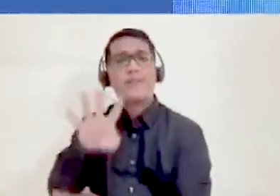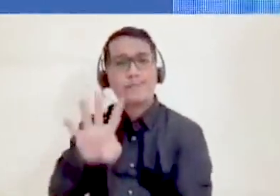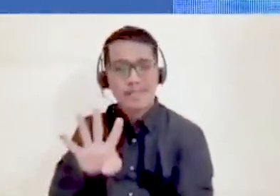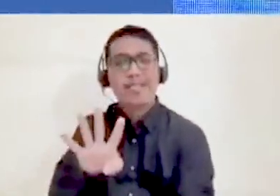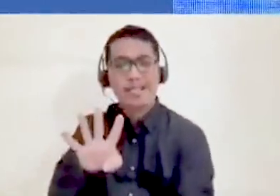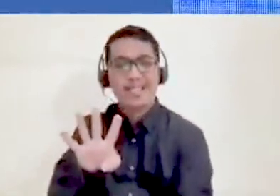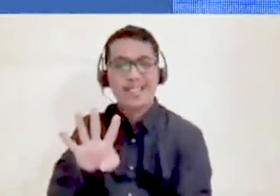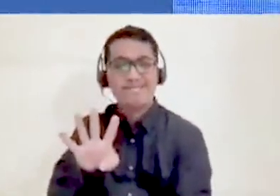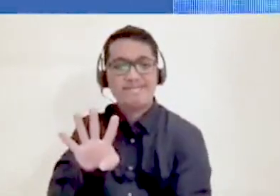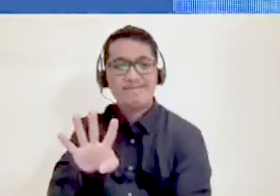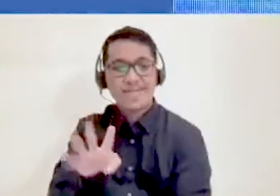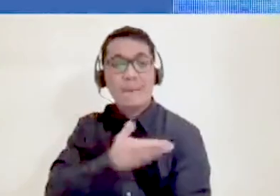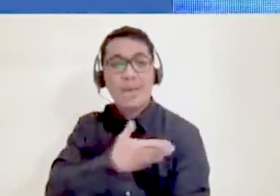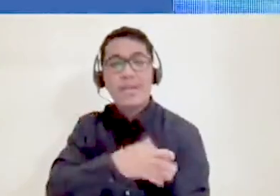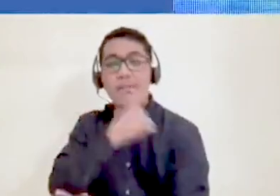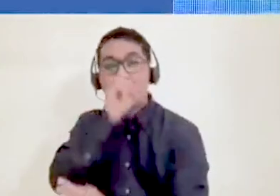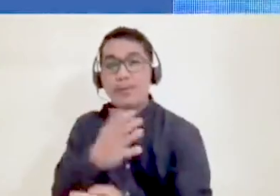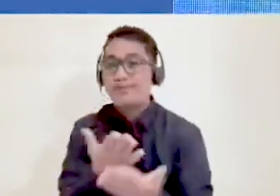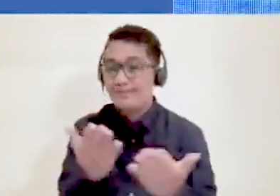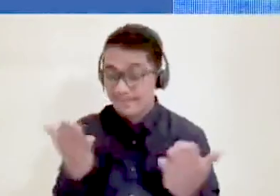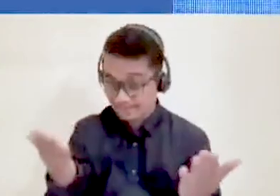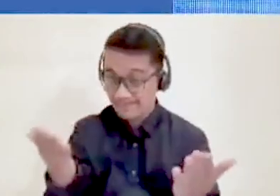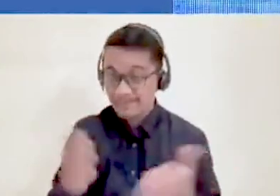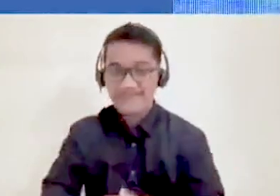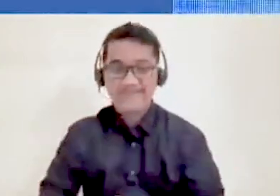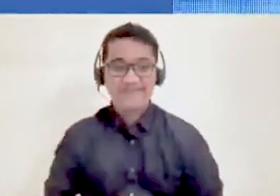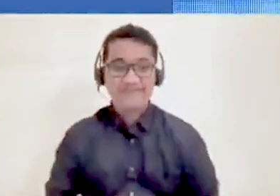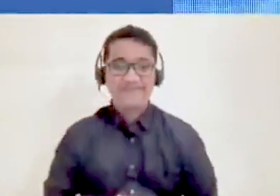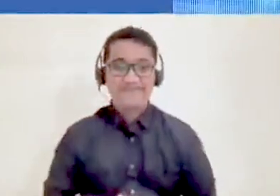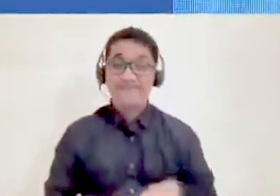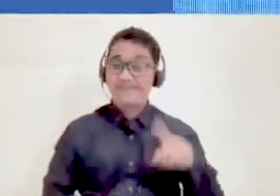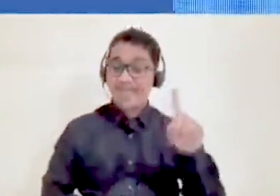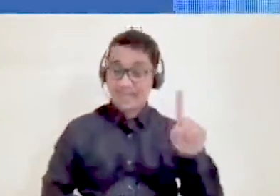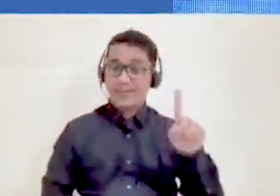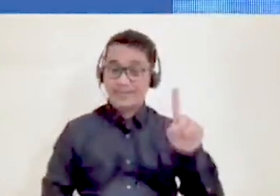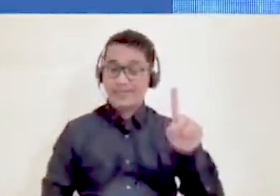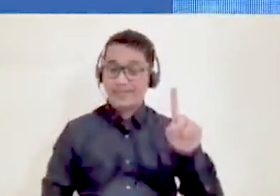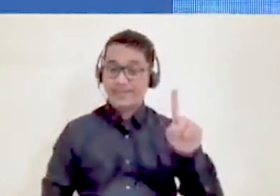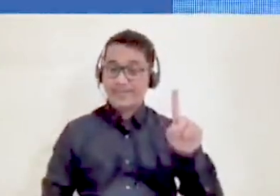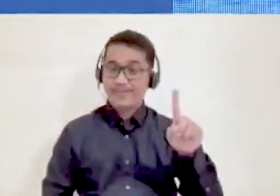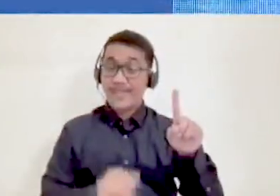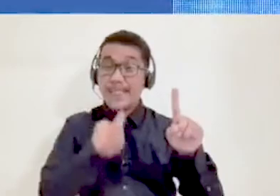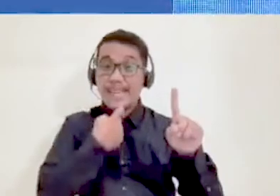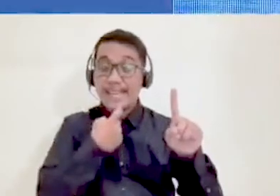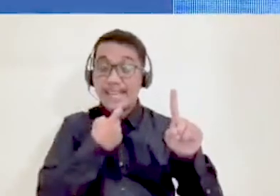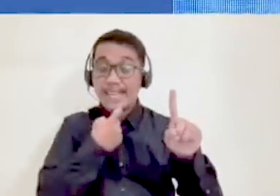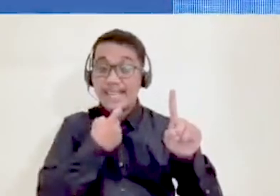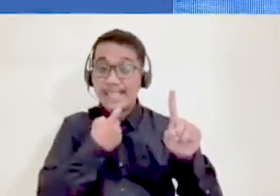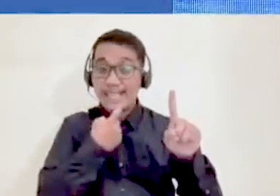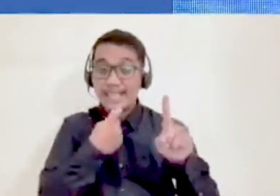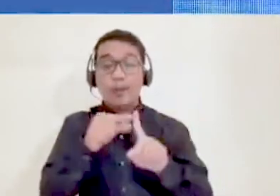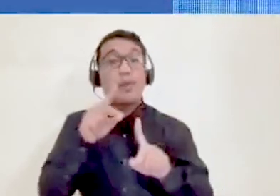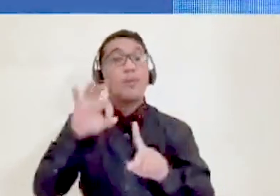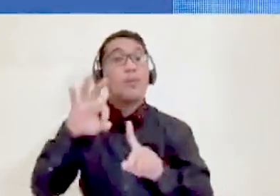yang ingin saya sampaikan pada pagi hari ini yang pertama adalah terkait dengan profil